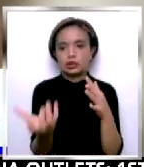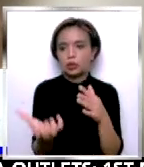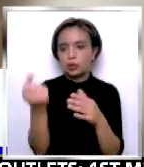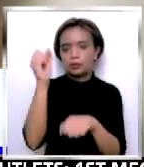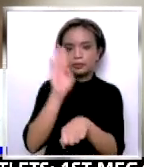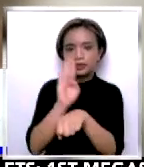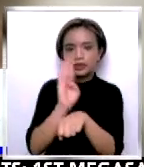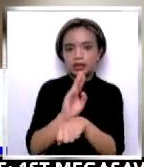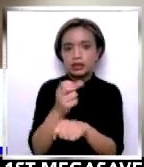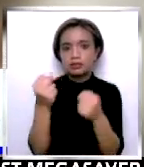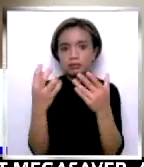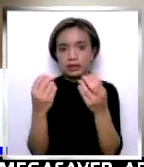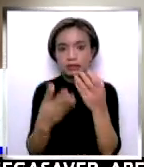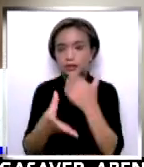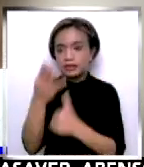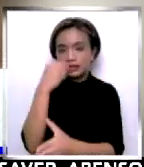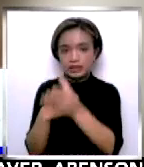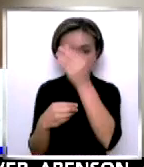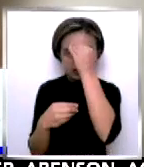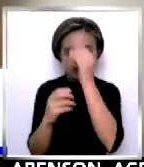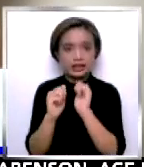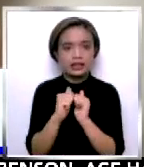learning on how to take on